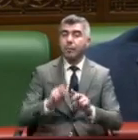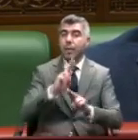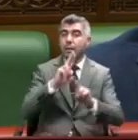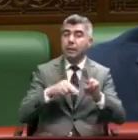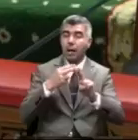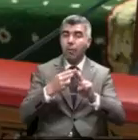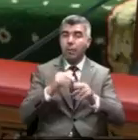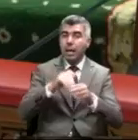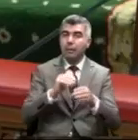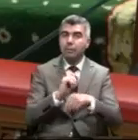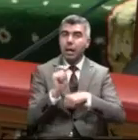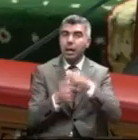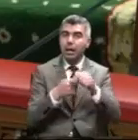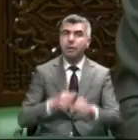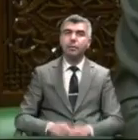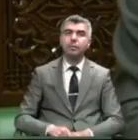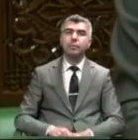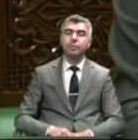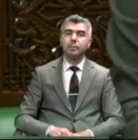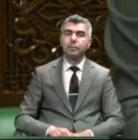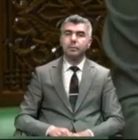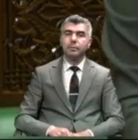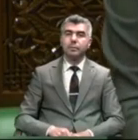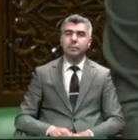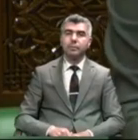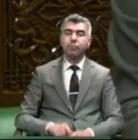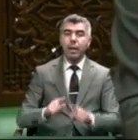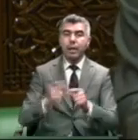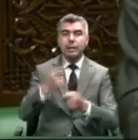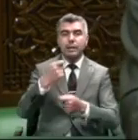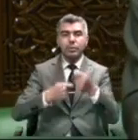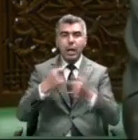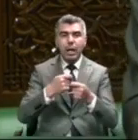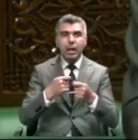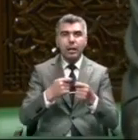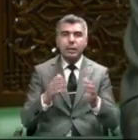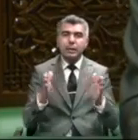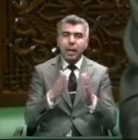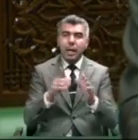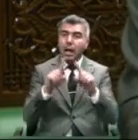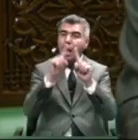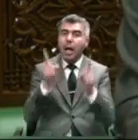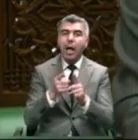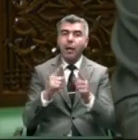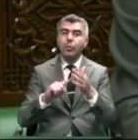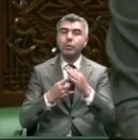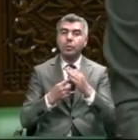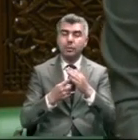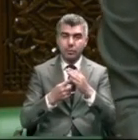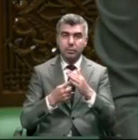فريق حركي نؤكد على ما يلي التجار الصغار هم موالين الاحوال السيد الوزير